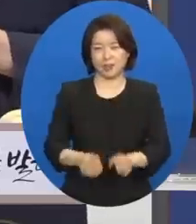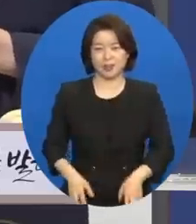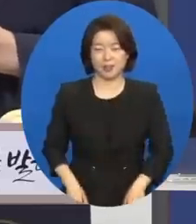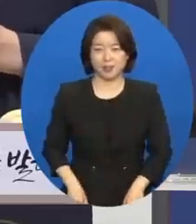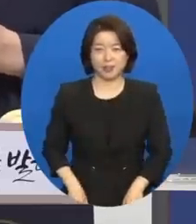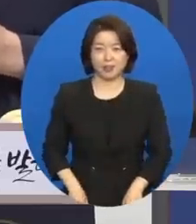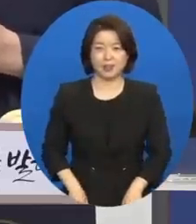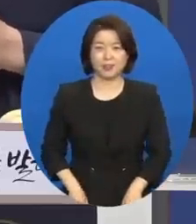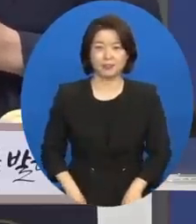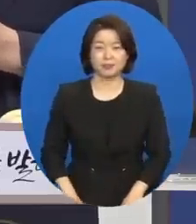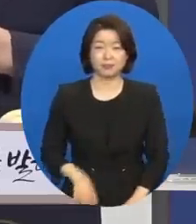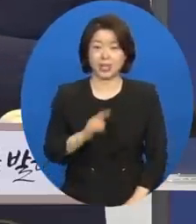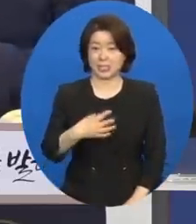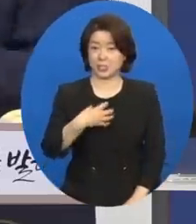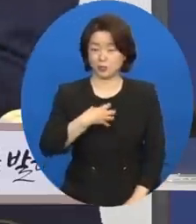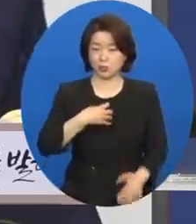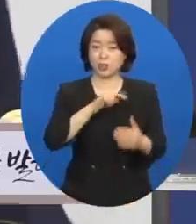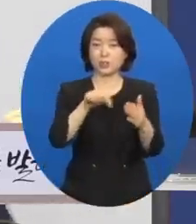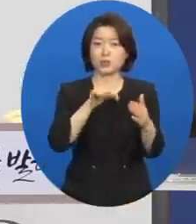그 위기 중에